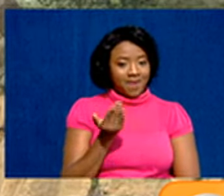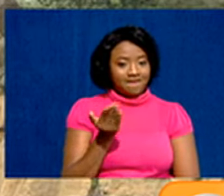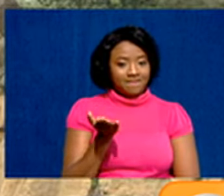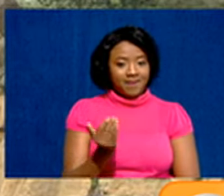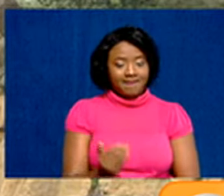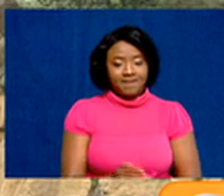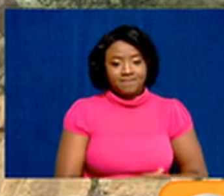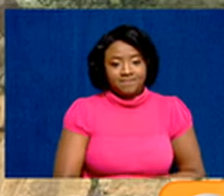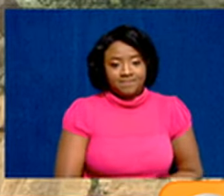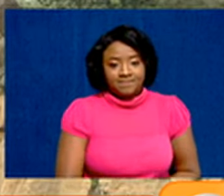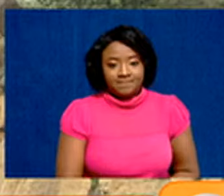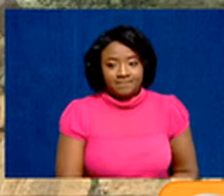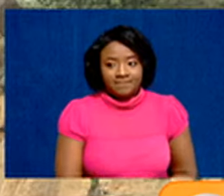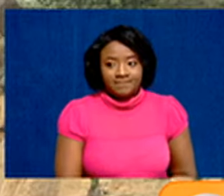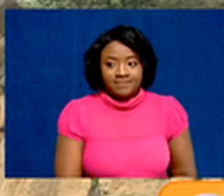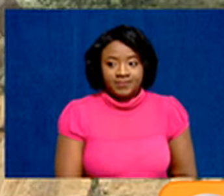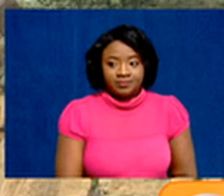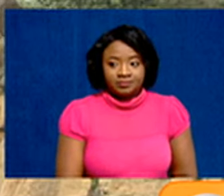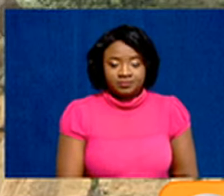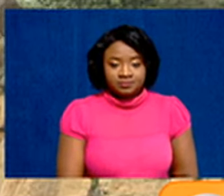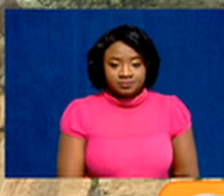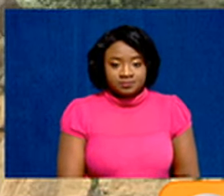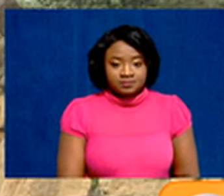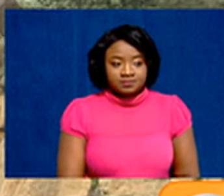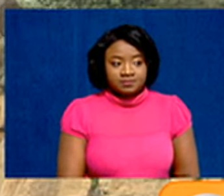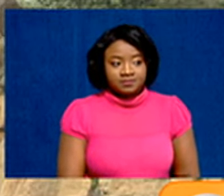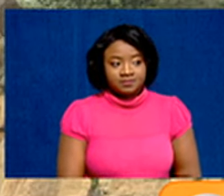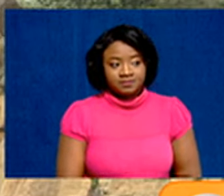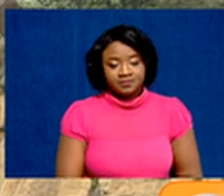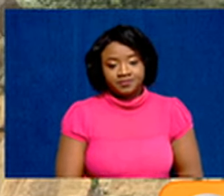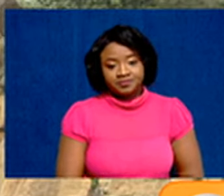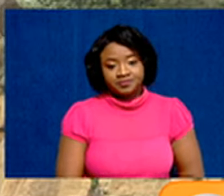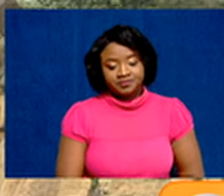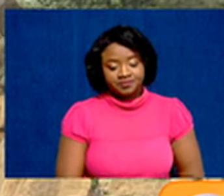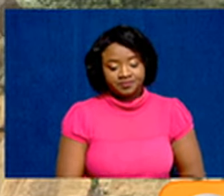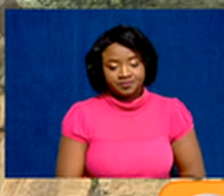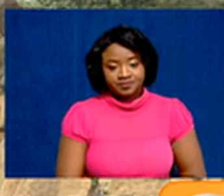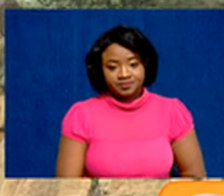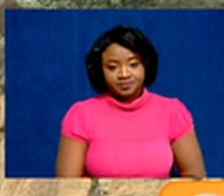Citizen, kutoka eneo la Turkwel, kaunti ya Pokot Magharibi.